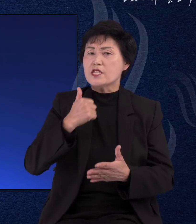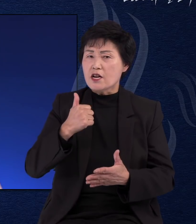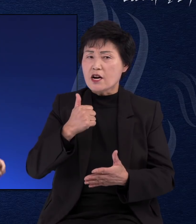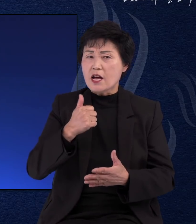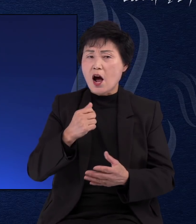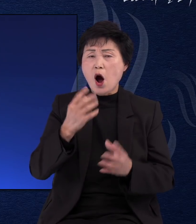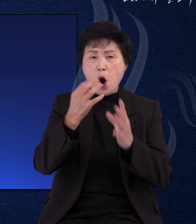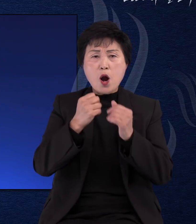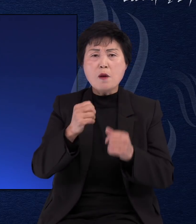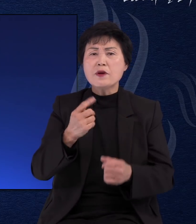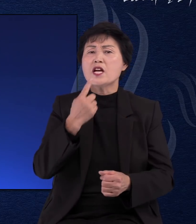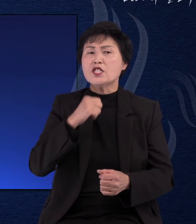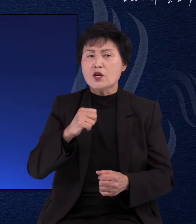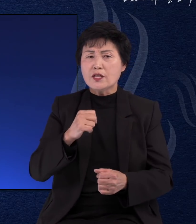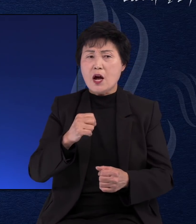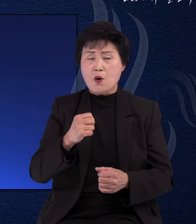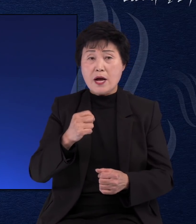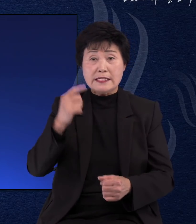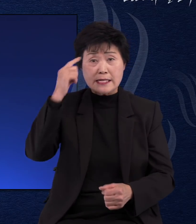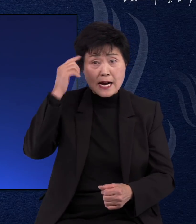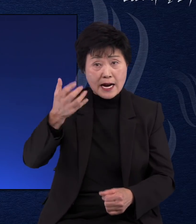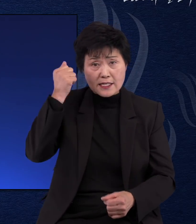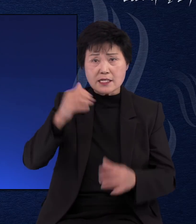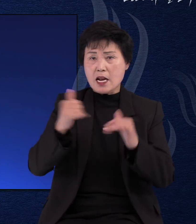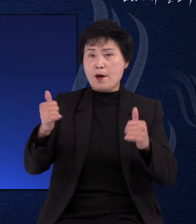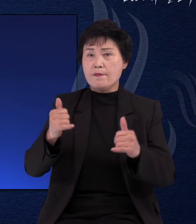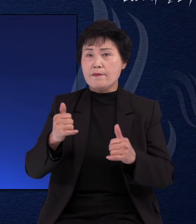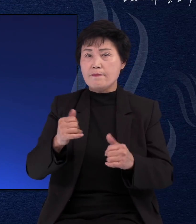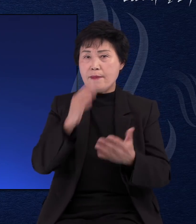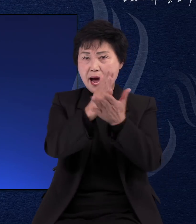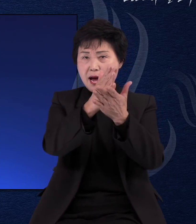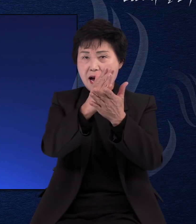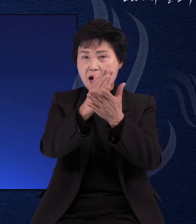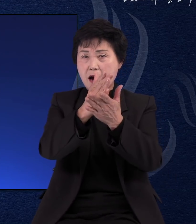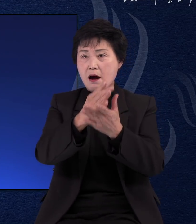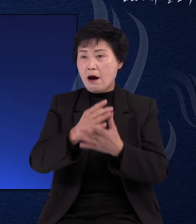하는 사람 그런 생각하지 마라. 뜨끔했습니다.